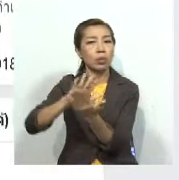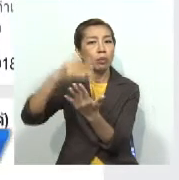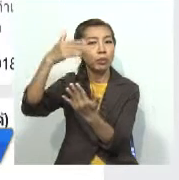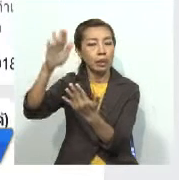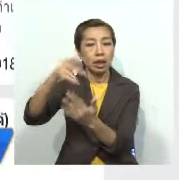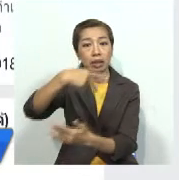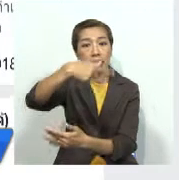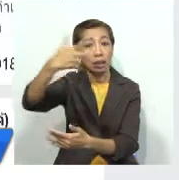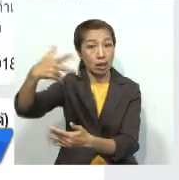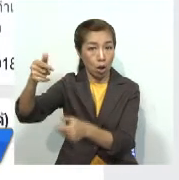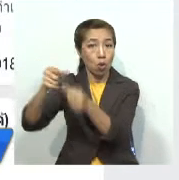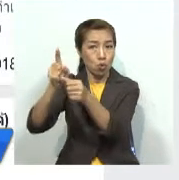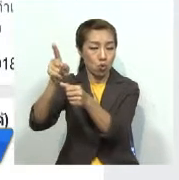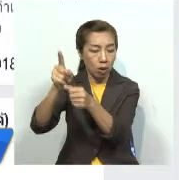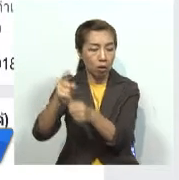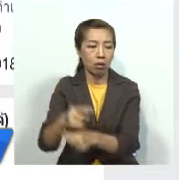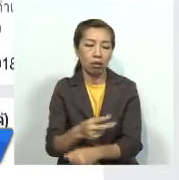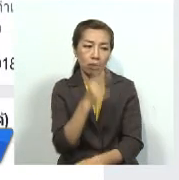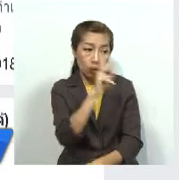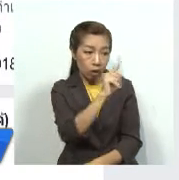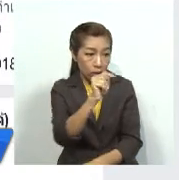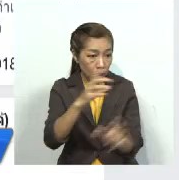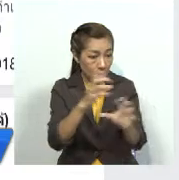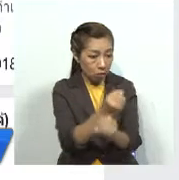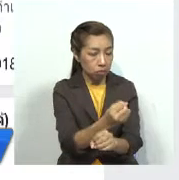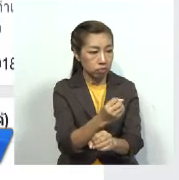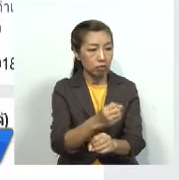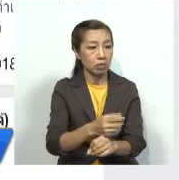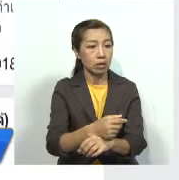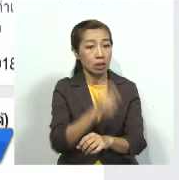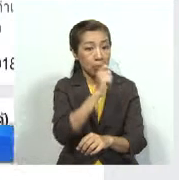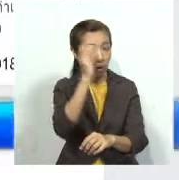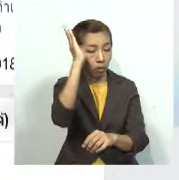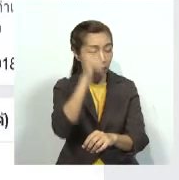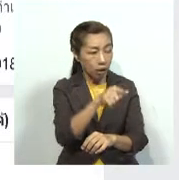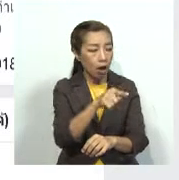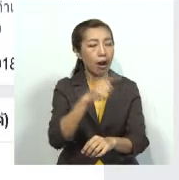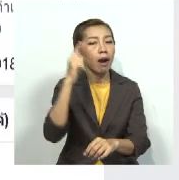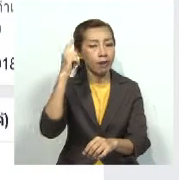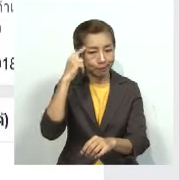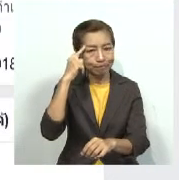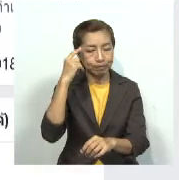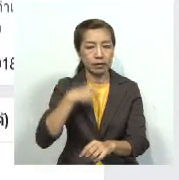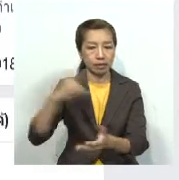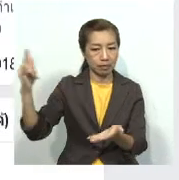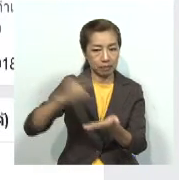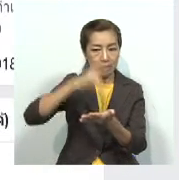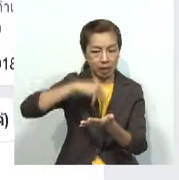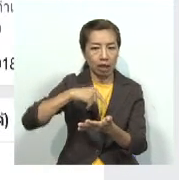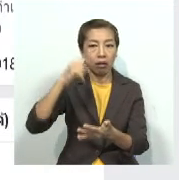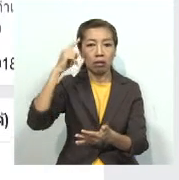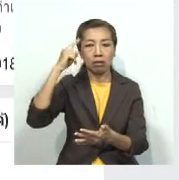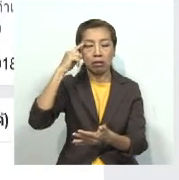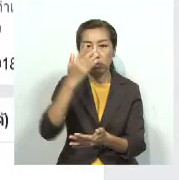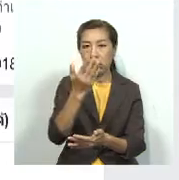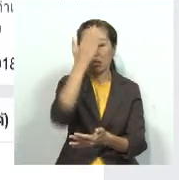แลนด์ว่าหลังทราบมติของทางกกต.ก็เตรียมที่จะเดินทางกลับมายังประเทศไทยพร้อมยอมรับว่าเป็นสถานการณ์ที่ไม่ค